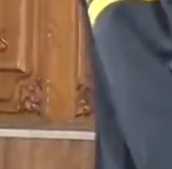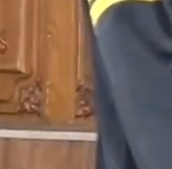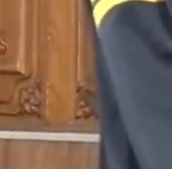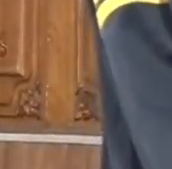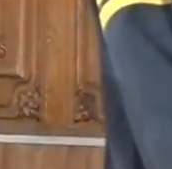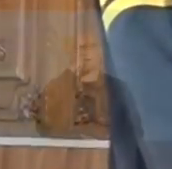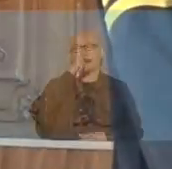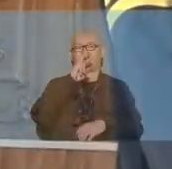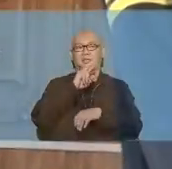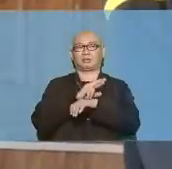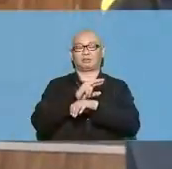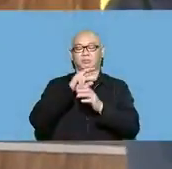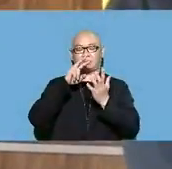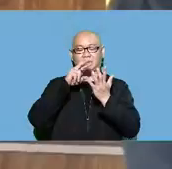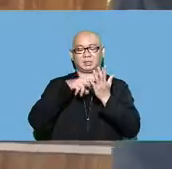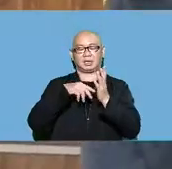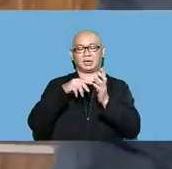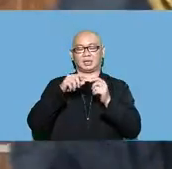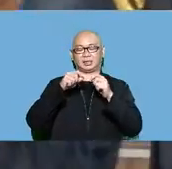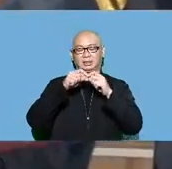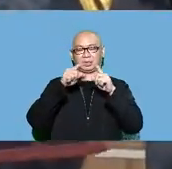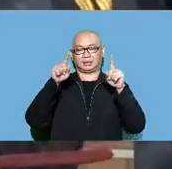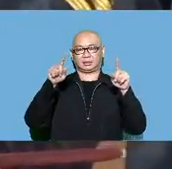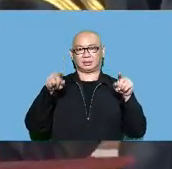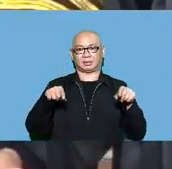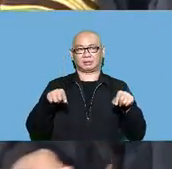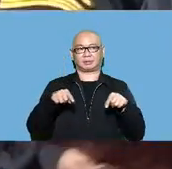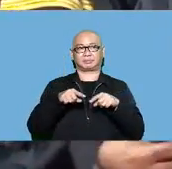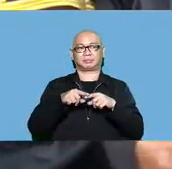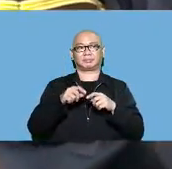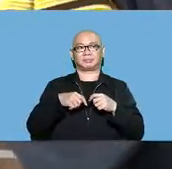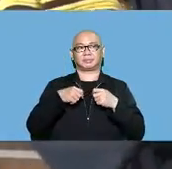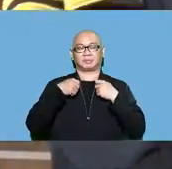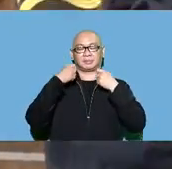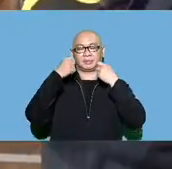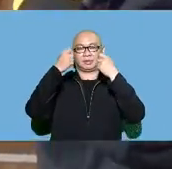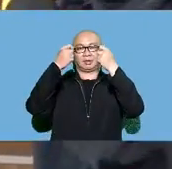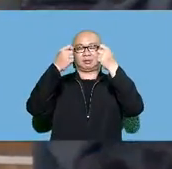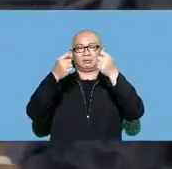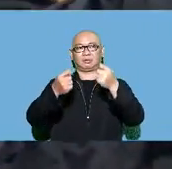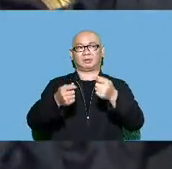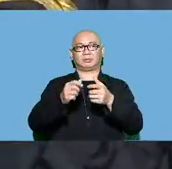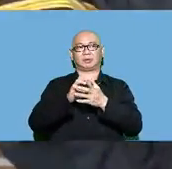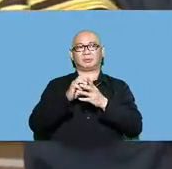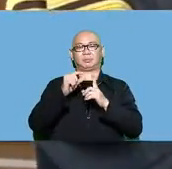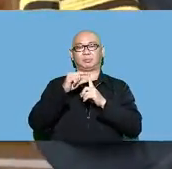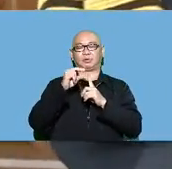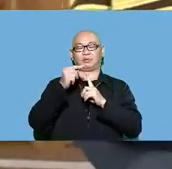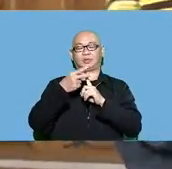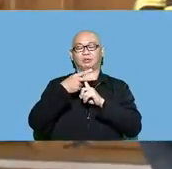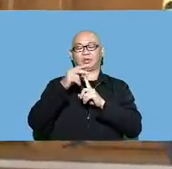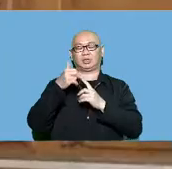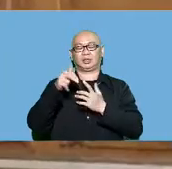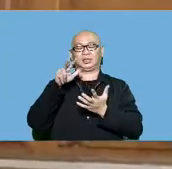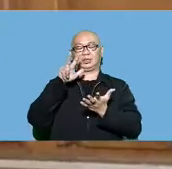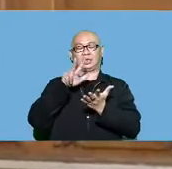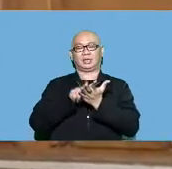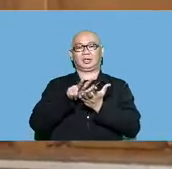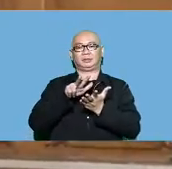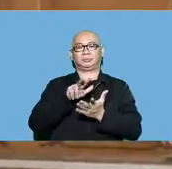Rektor akan membacakan naskah pengukuhan dilanjutkan dengan pengalungan samir kepada profesor yang dikukuhkan.